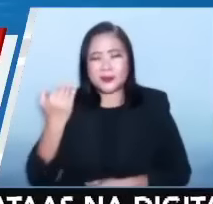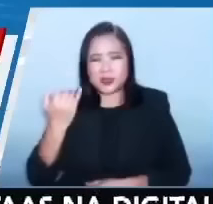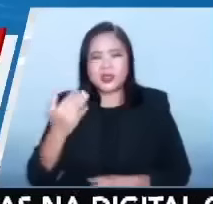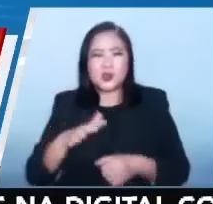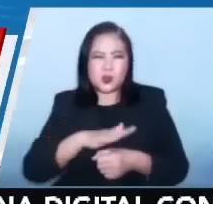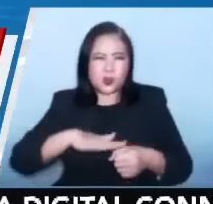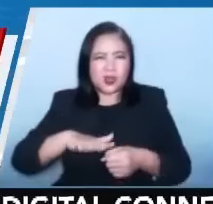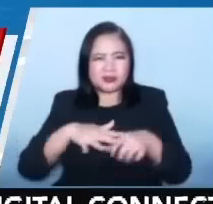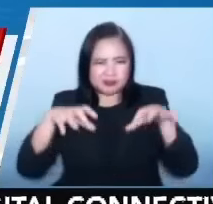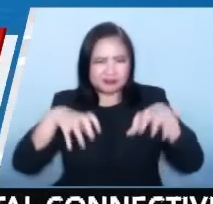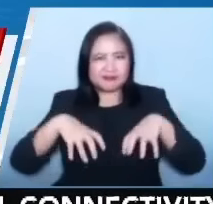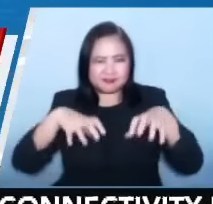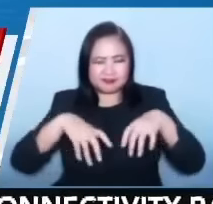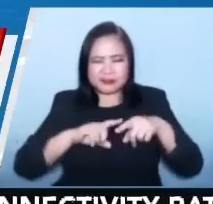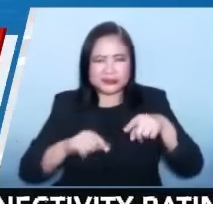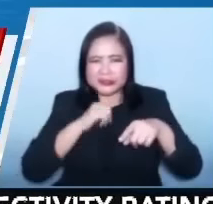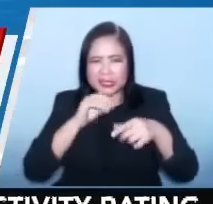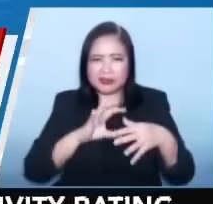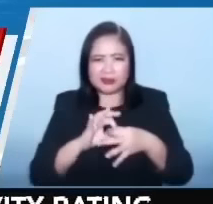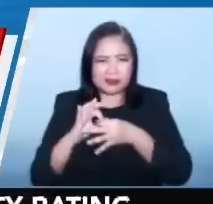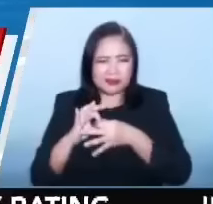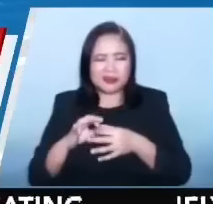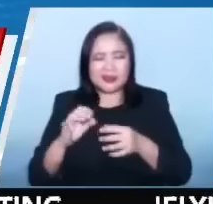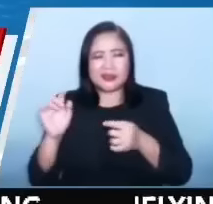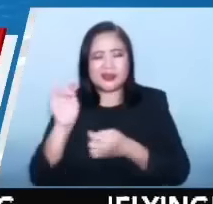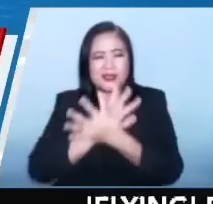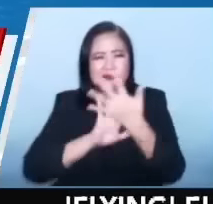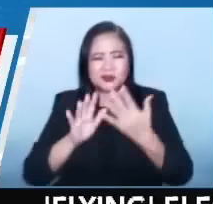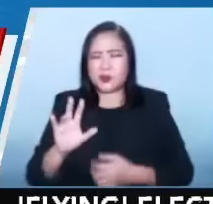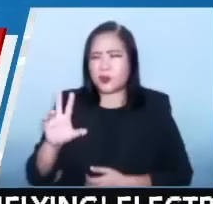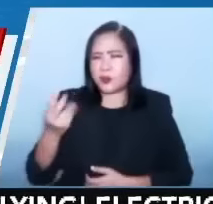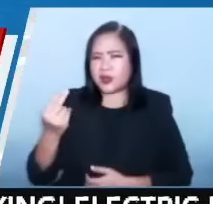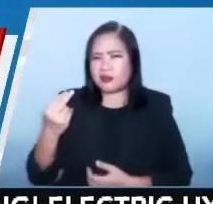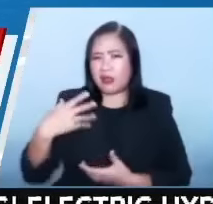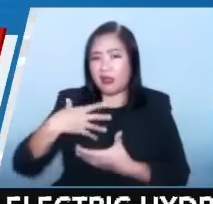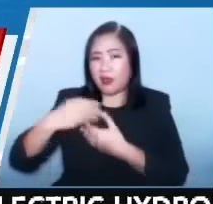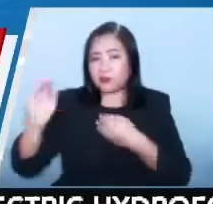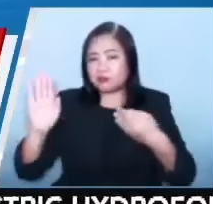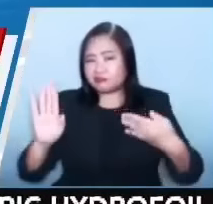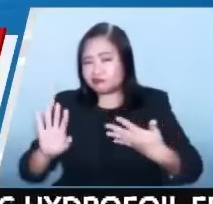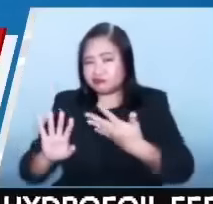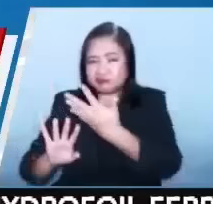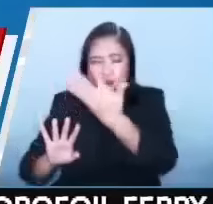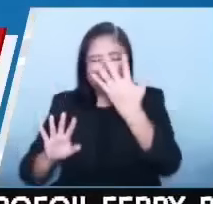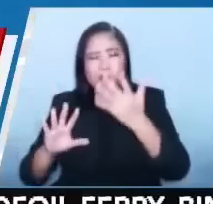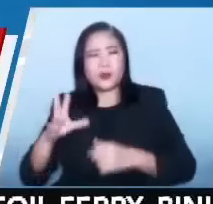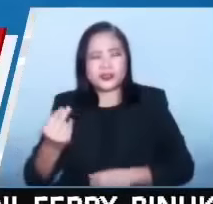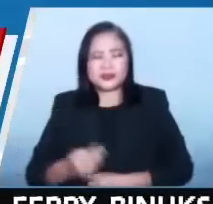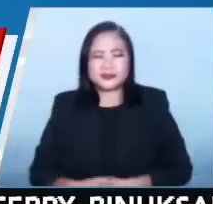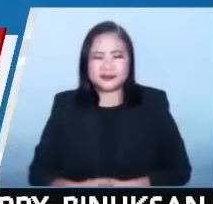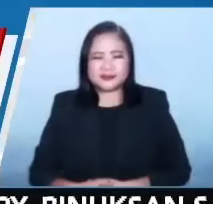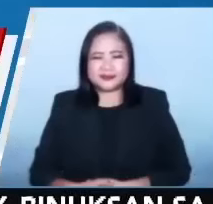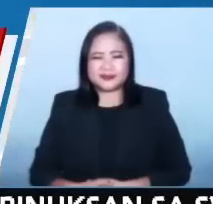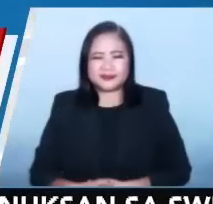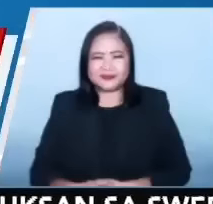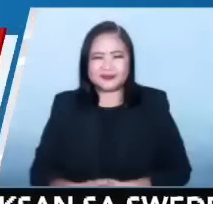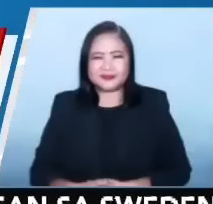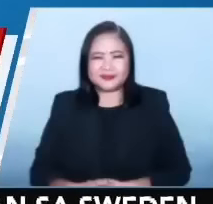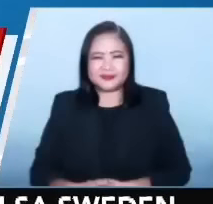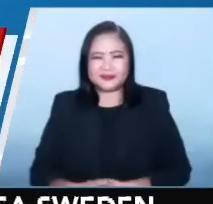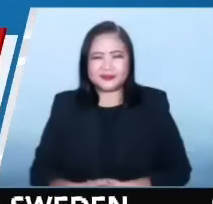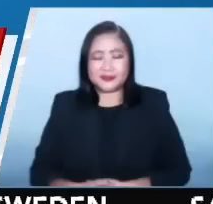siya. Kailan na aalis si Marce? Opo, base nga sa ating latest na forecast